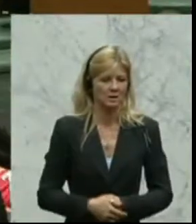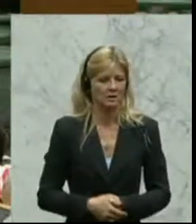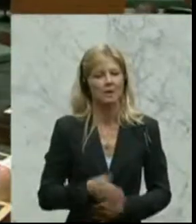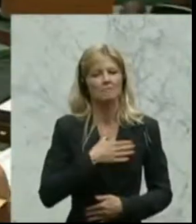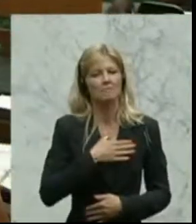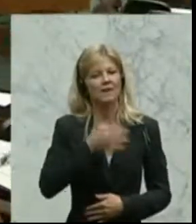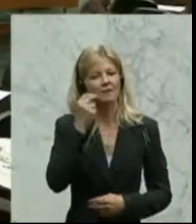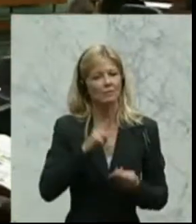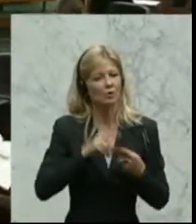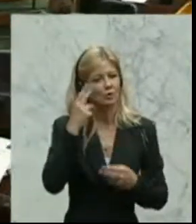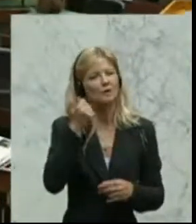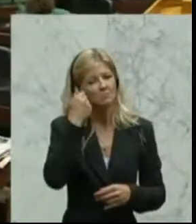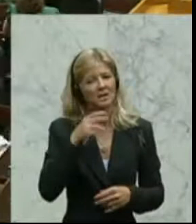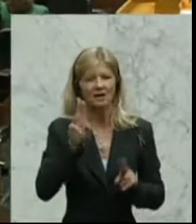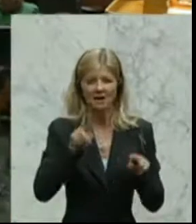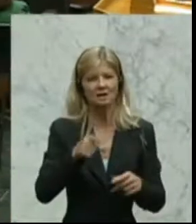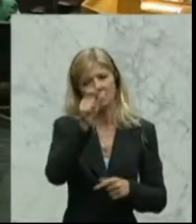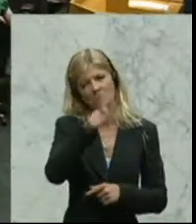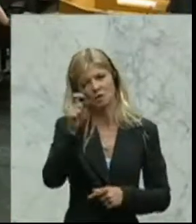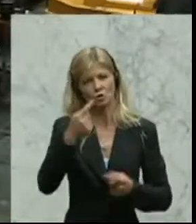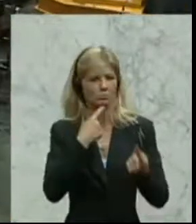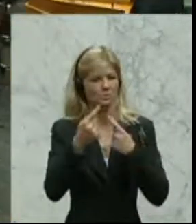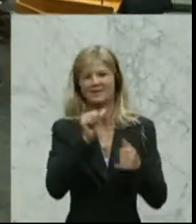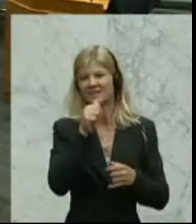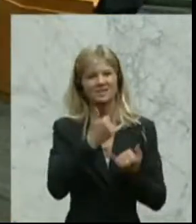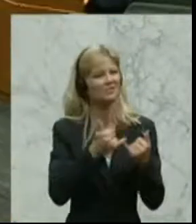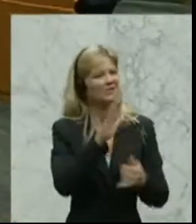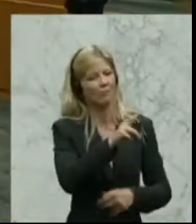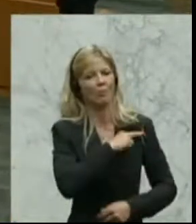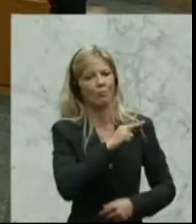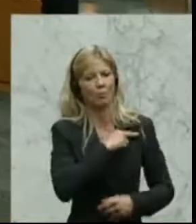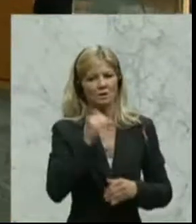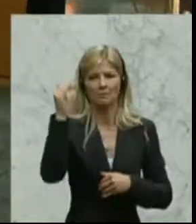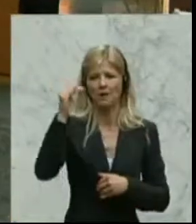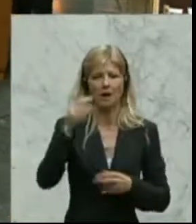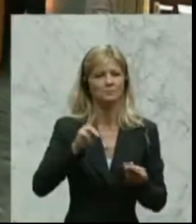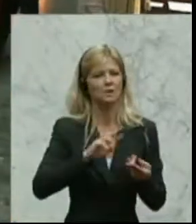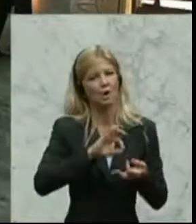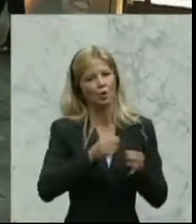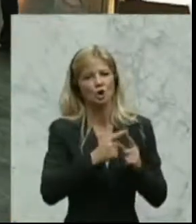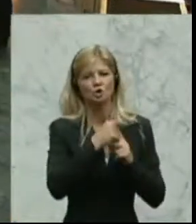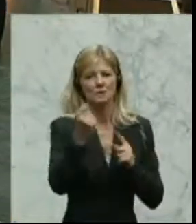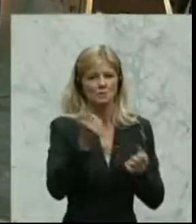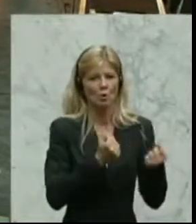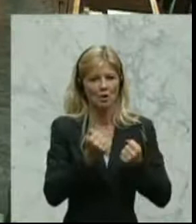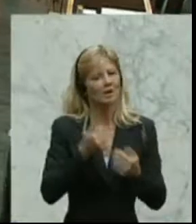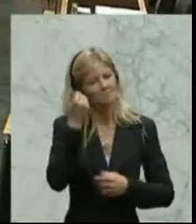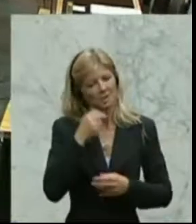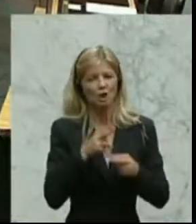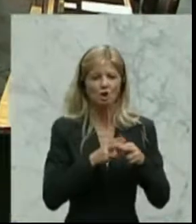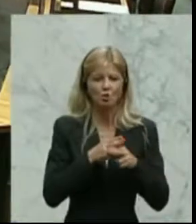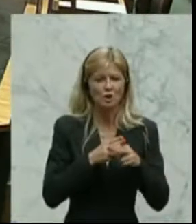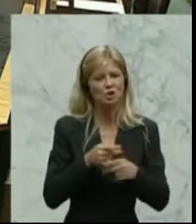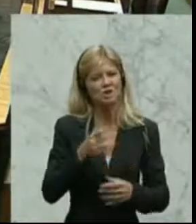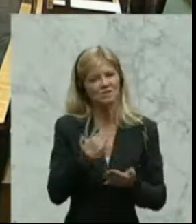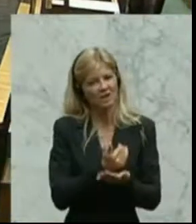oder Spitzenpolitikern. Sprechen Sie mit dem Durchschnittsverdiener, Herr Bürgermeister Redler, sprechen Sie mit dem Durchschnittsverdiener, sprechen Sie